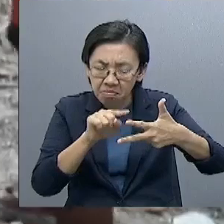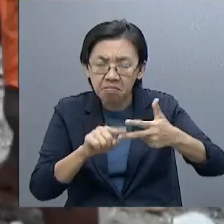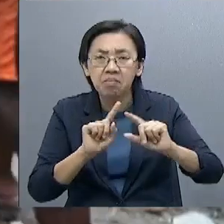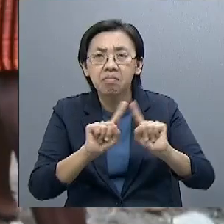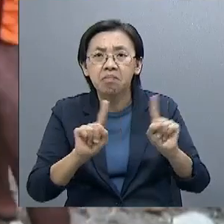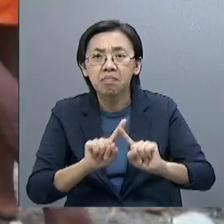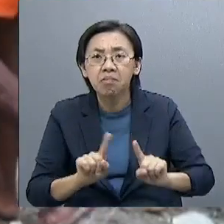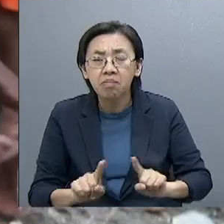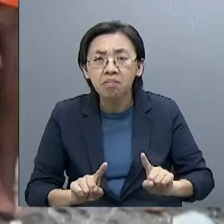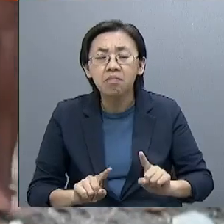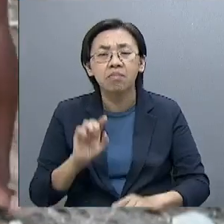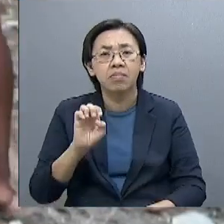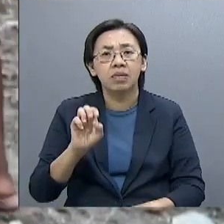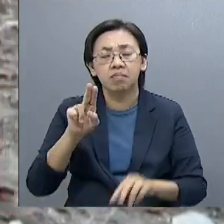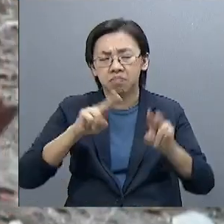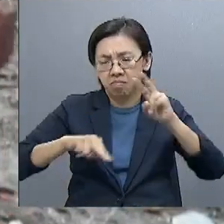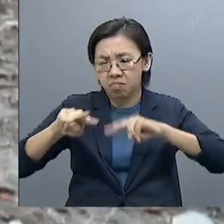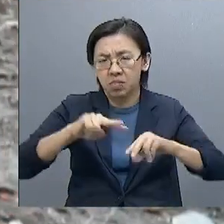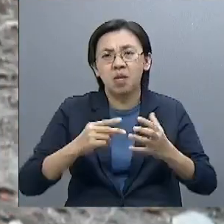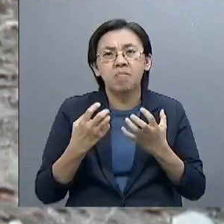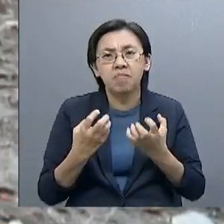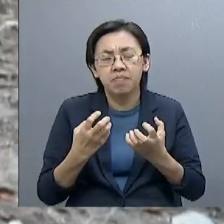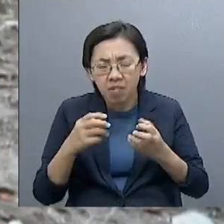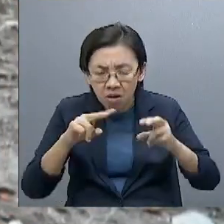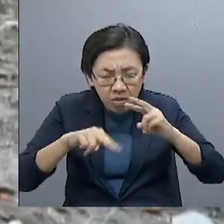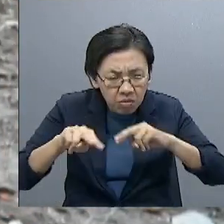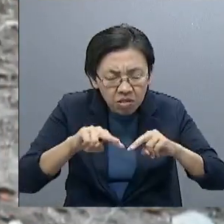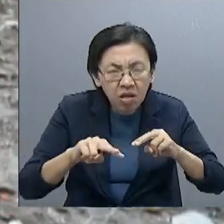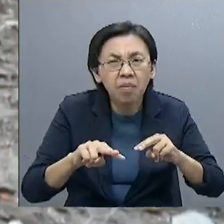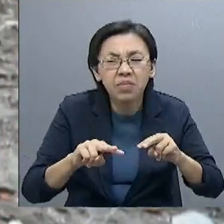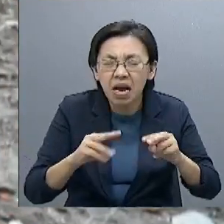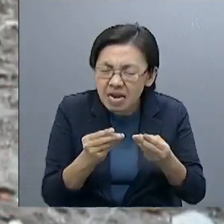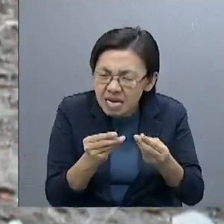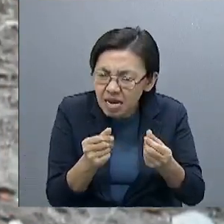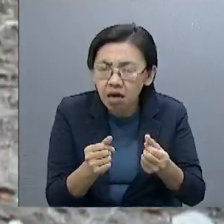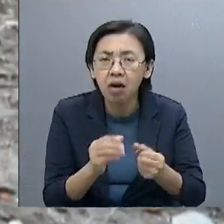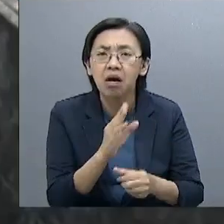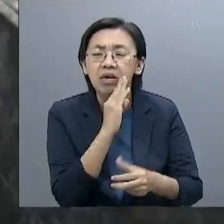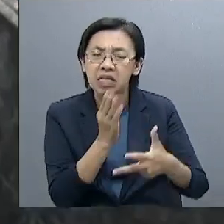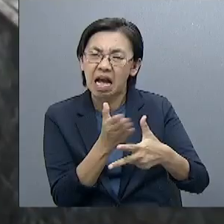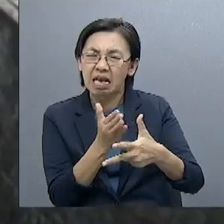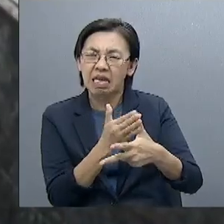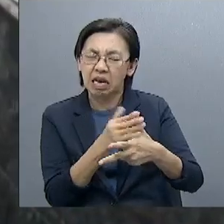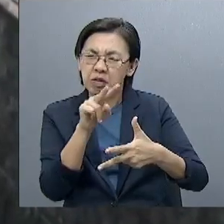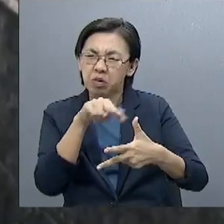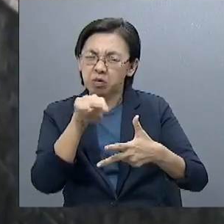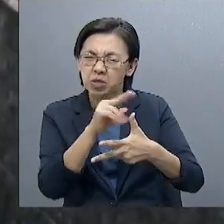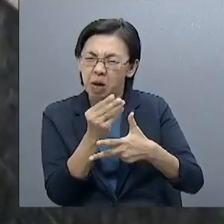EU นั้นก็จะมีการตรวจสอบอย่างเข้มงวดกับประเทศที่จัดอยู่ในกลุ่มที่มีระดับความเสี่ยงสูงค่ะ